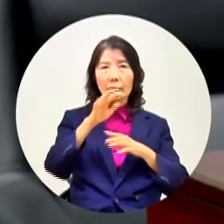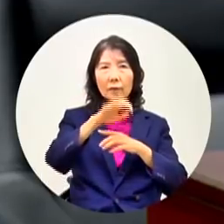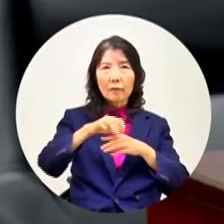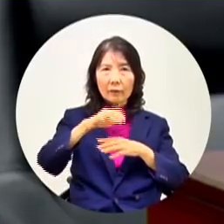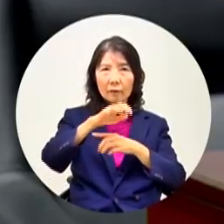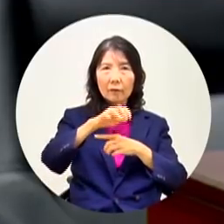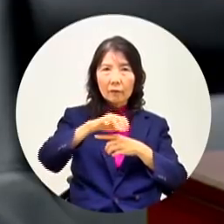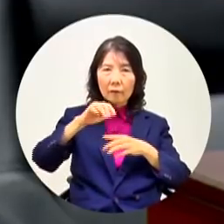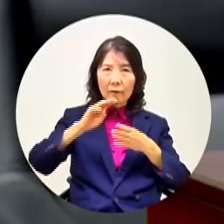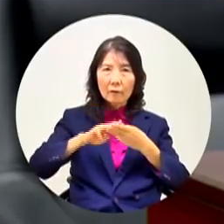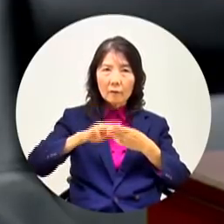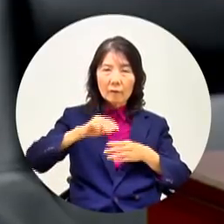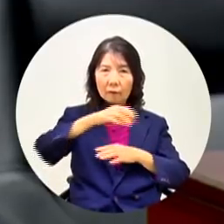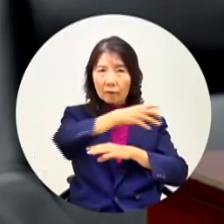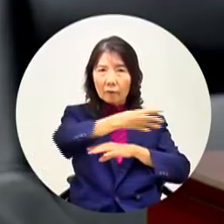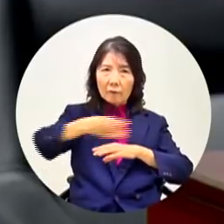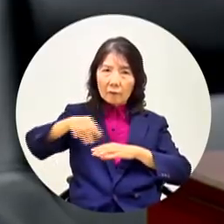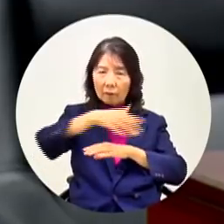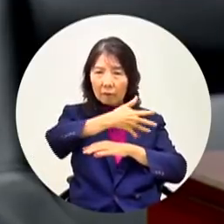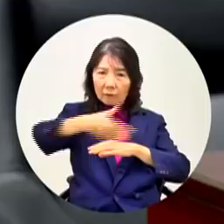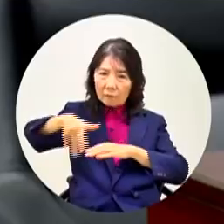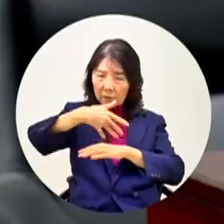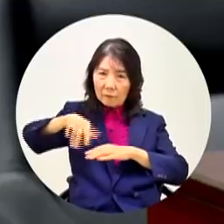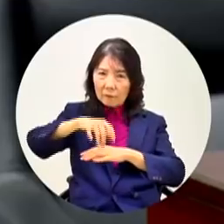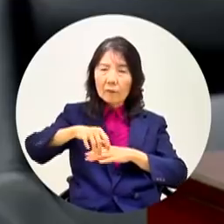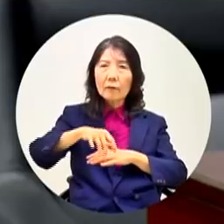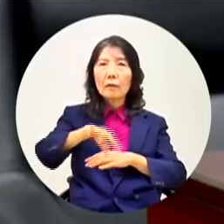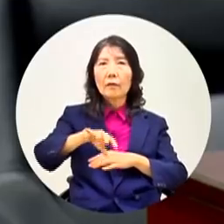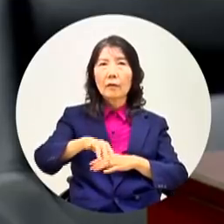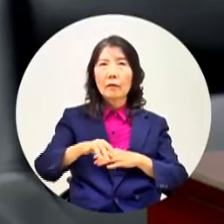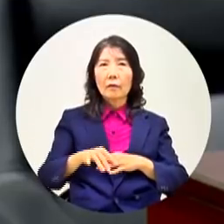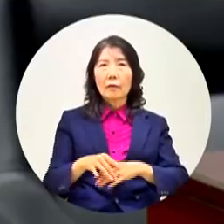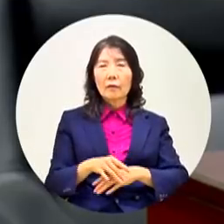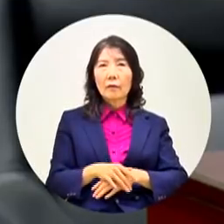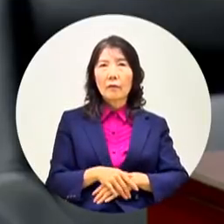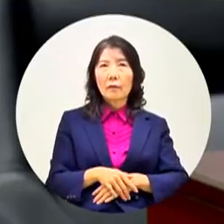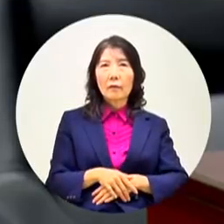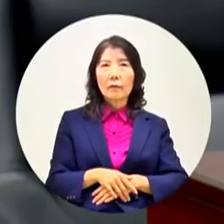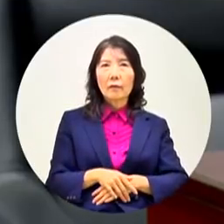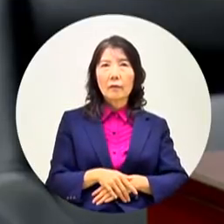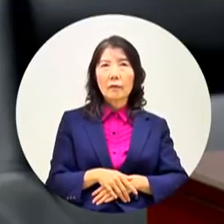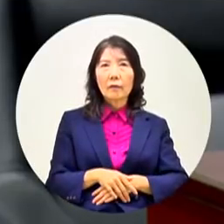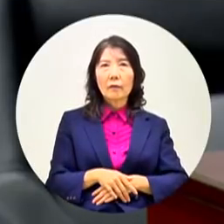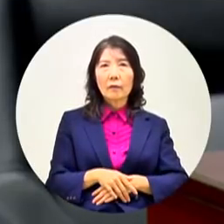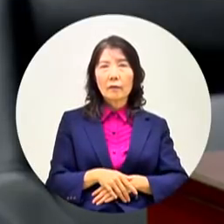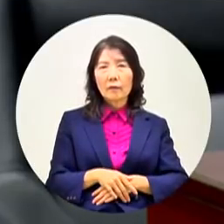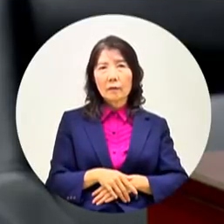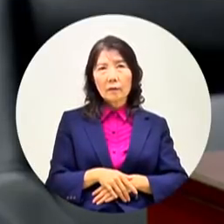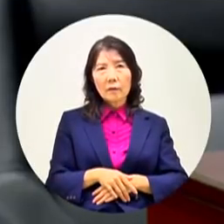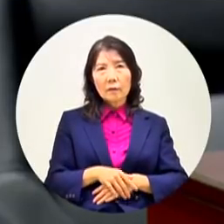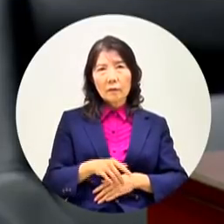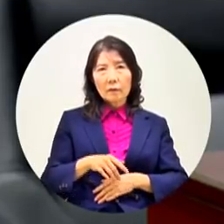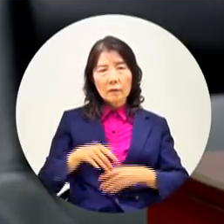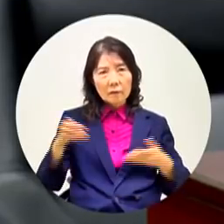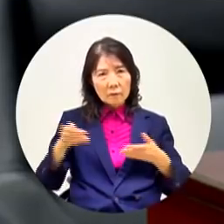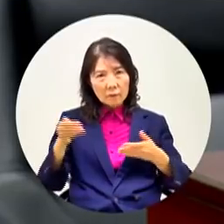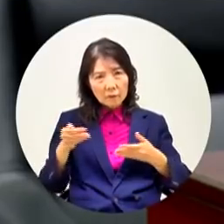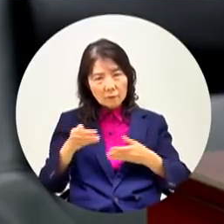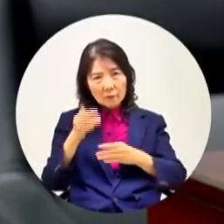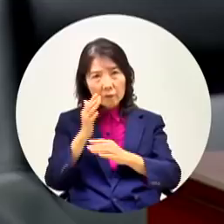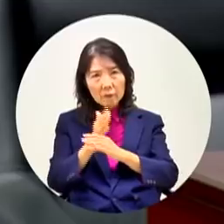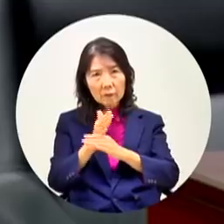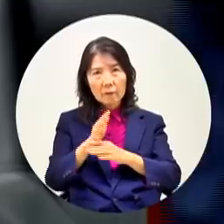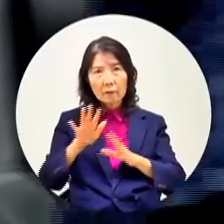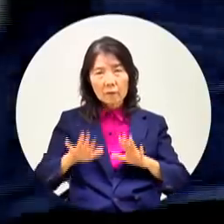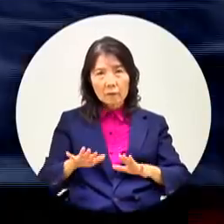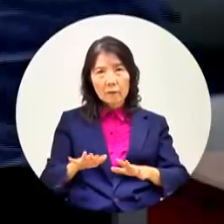沟，灌溉沟当然咱整个大沟，整个咱一直在开发当中，作为咱即马